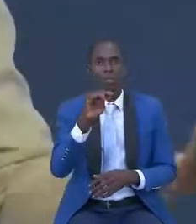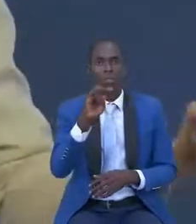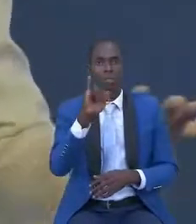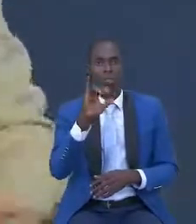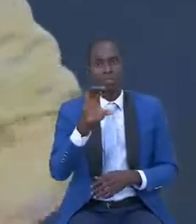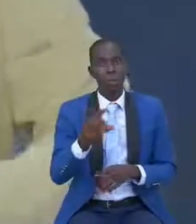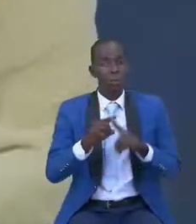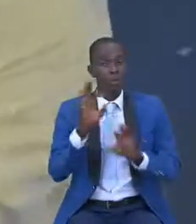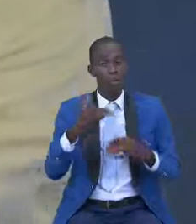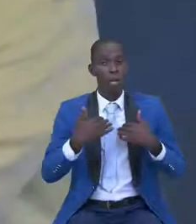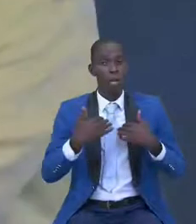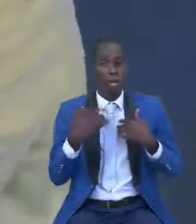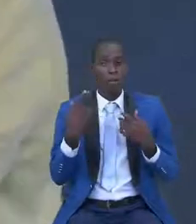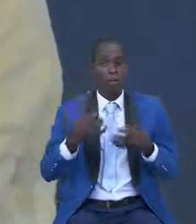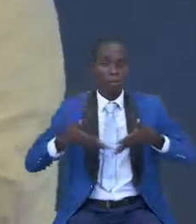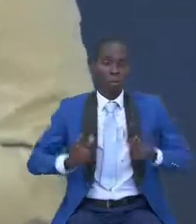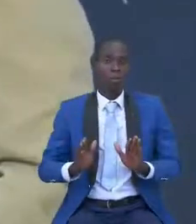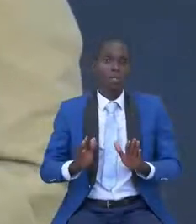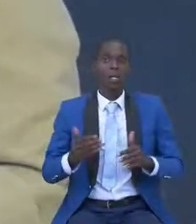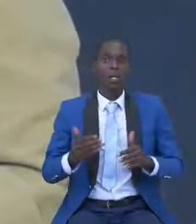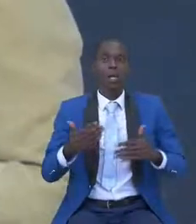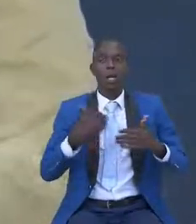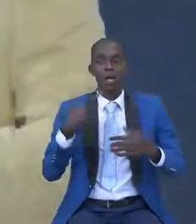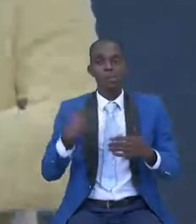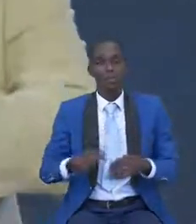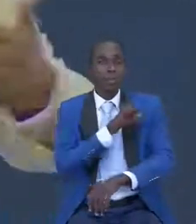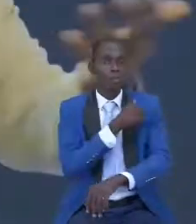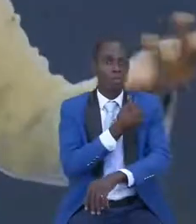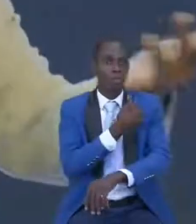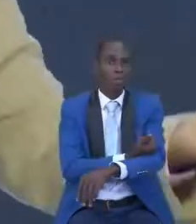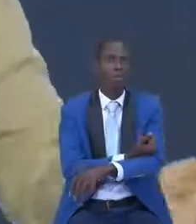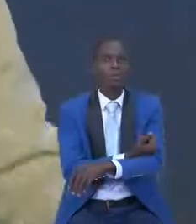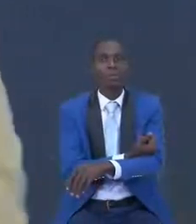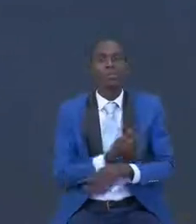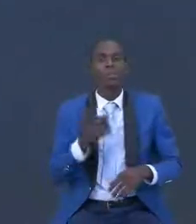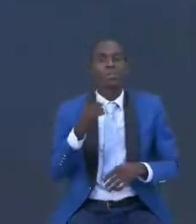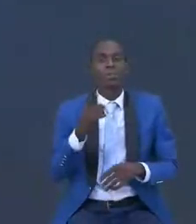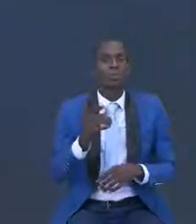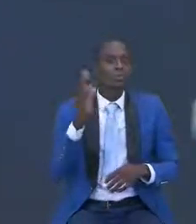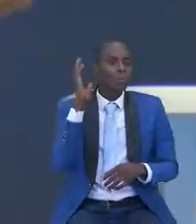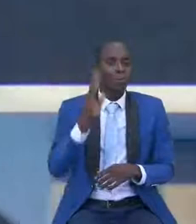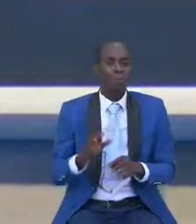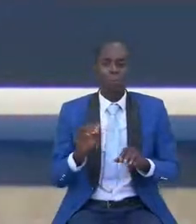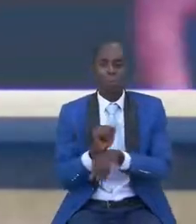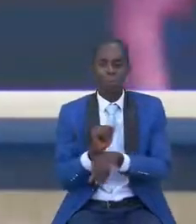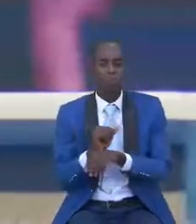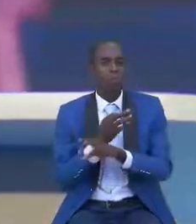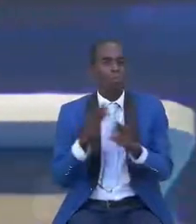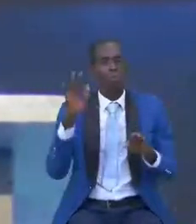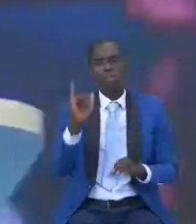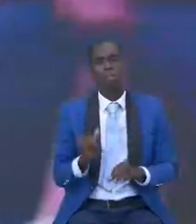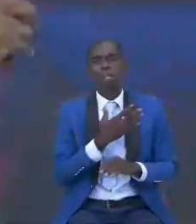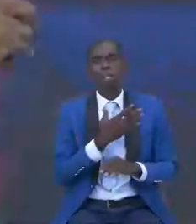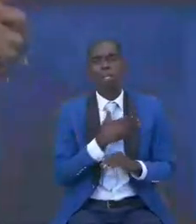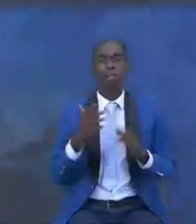cette clinique illégale, mais s'il a l'autorisation, s'il a l'autorité, il